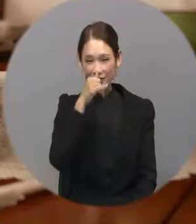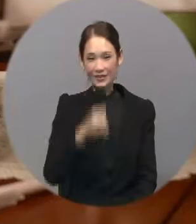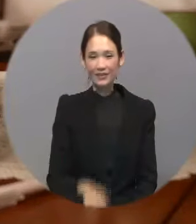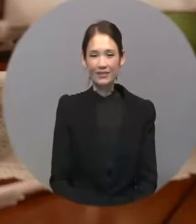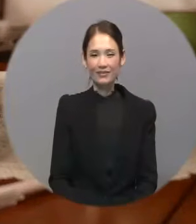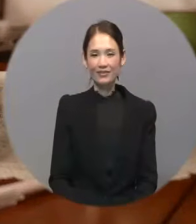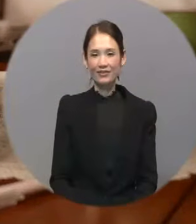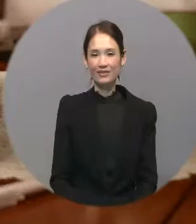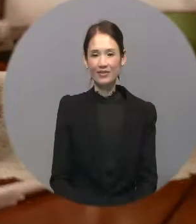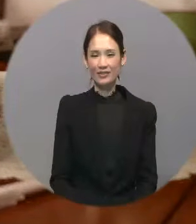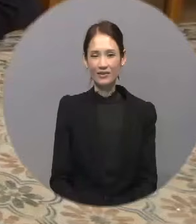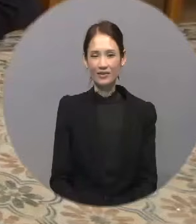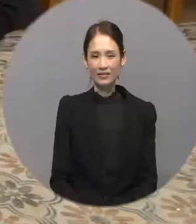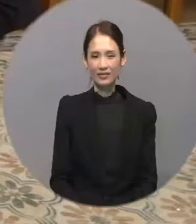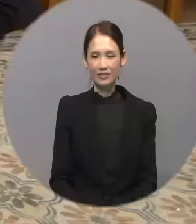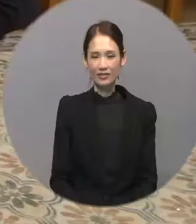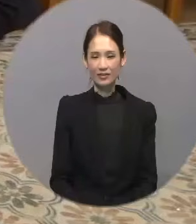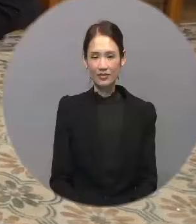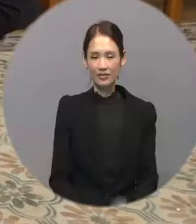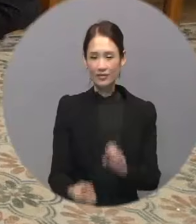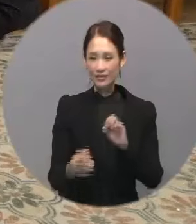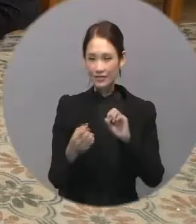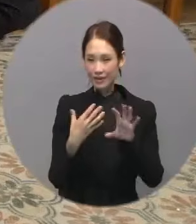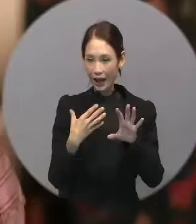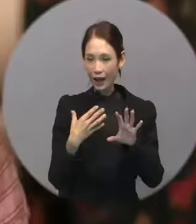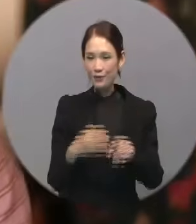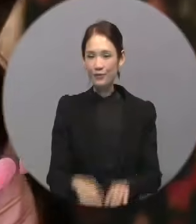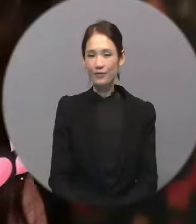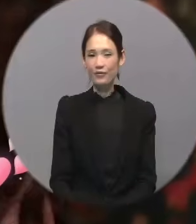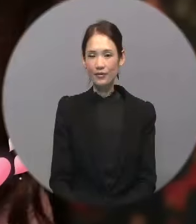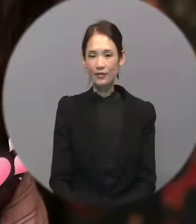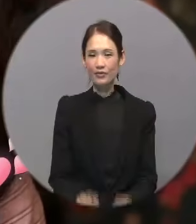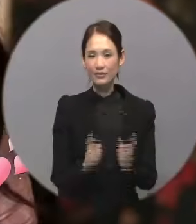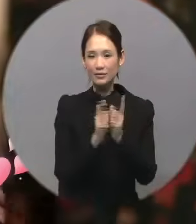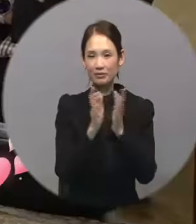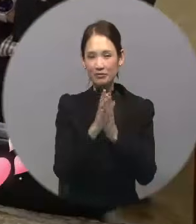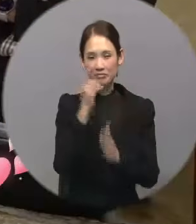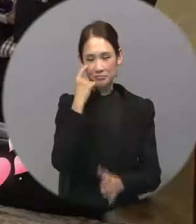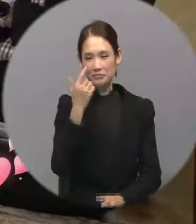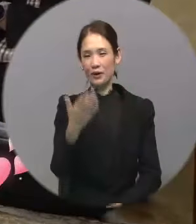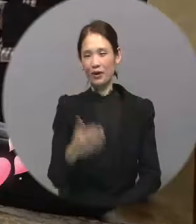그 진행자세요. 그거에 대한 답은 직접 물어보시죠.